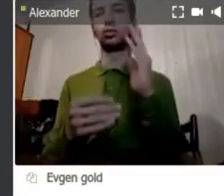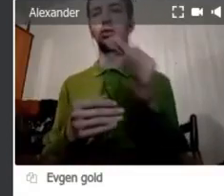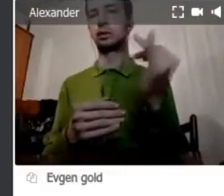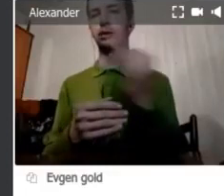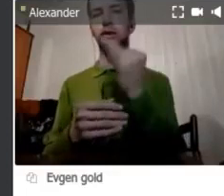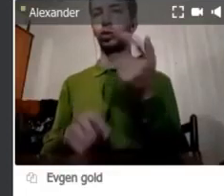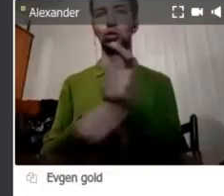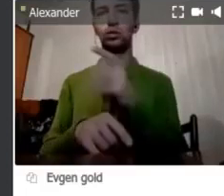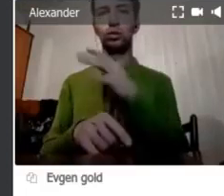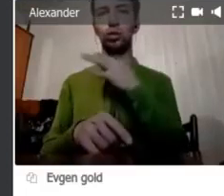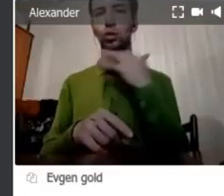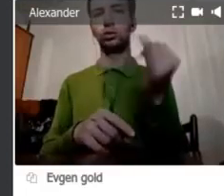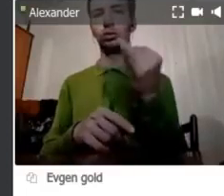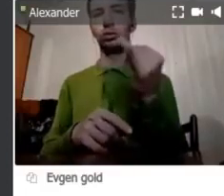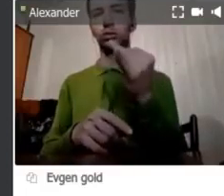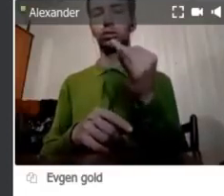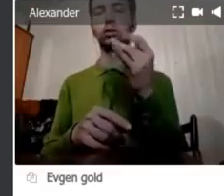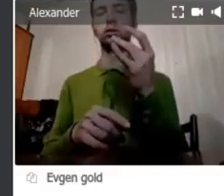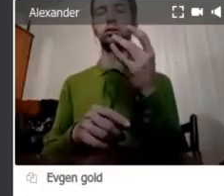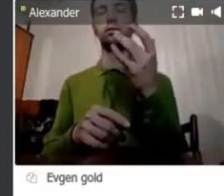вот Марк говорил, у него на